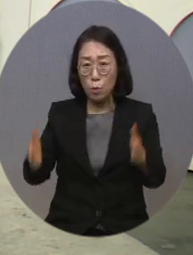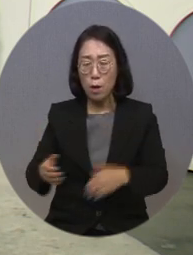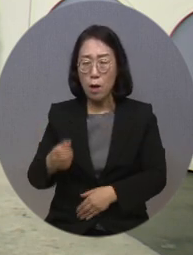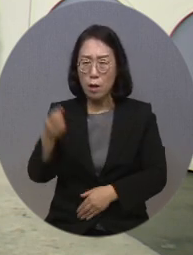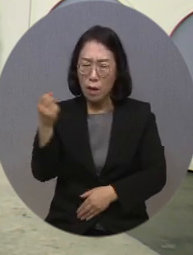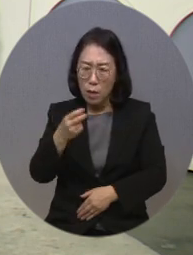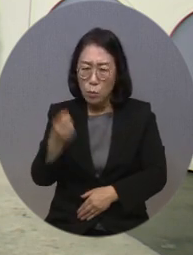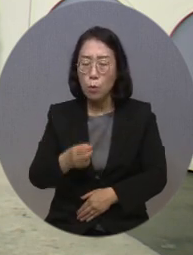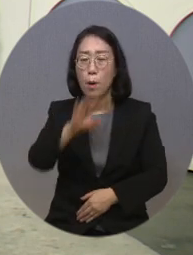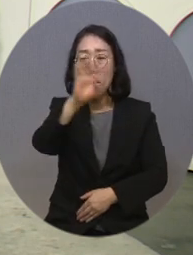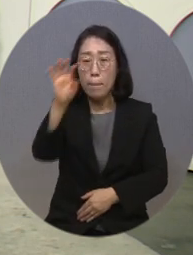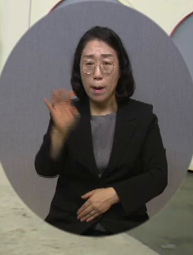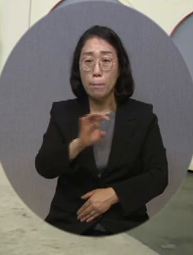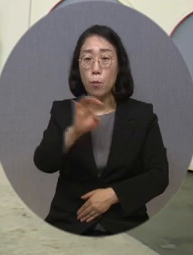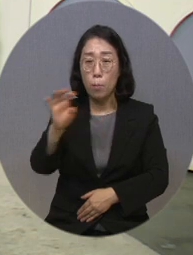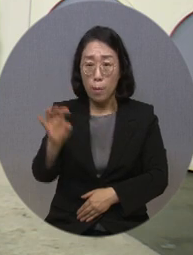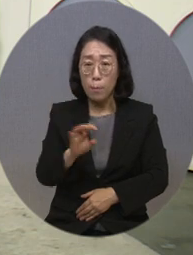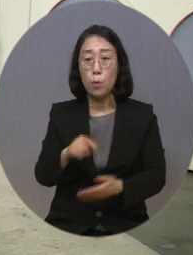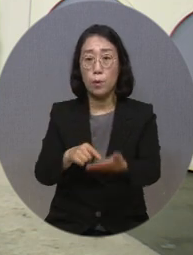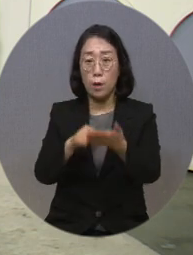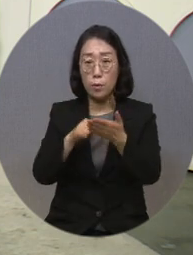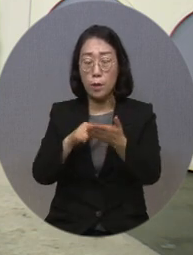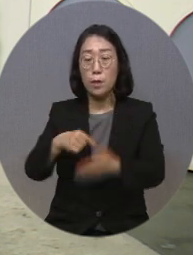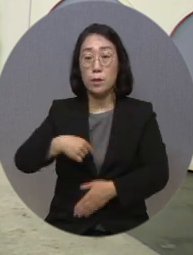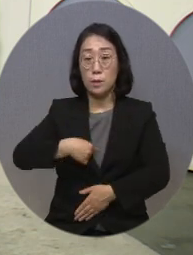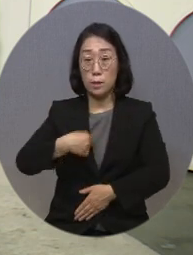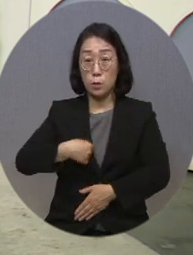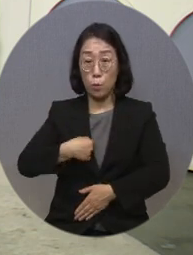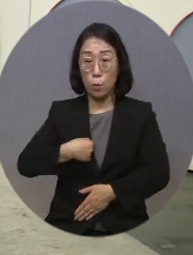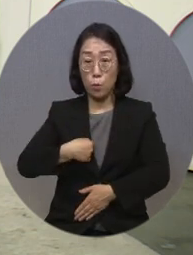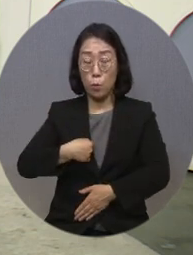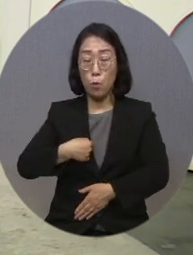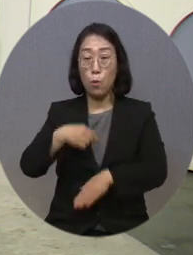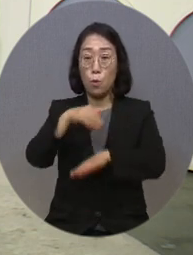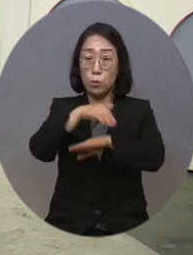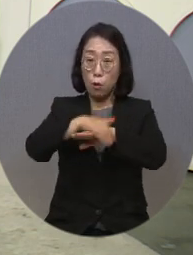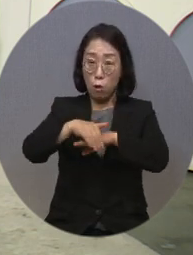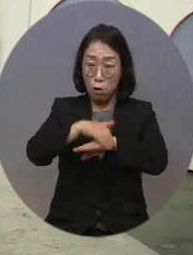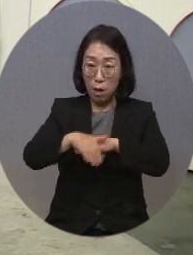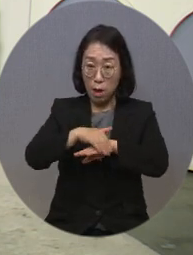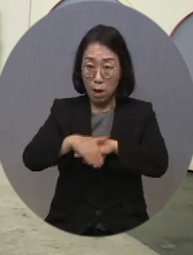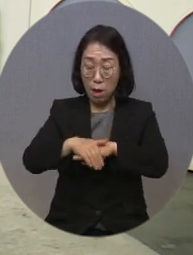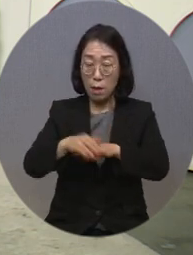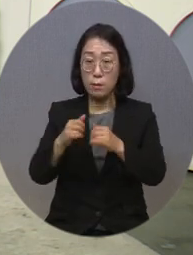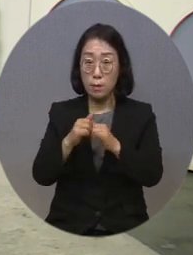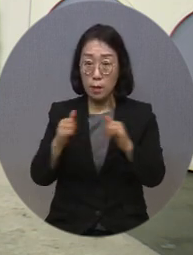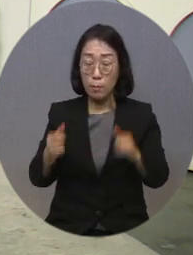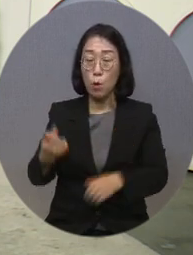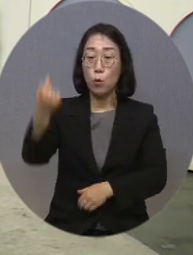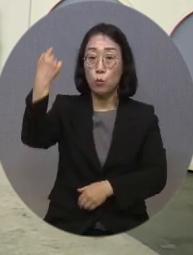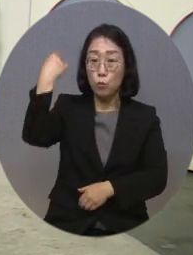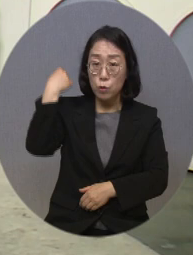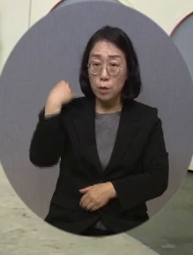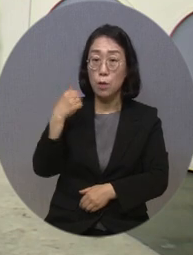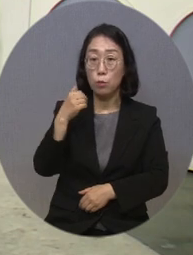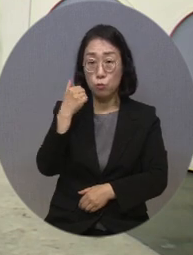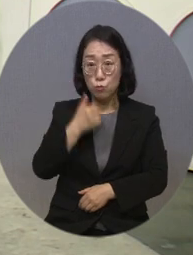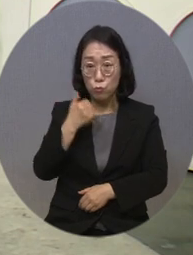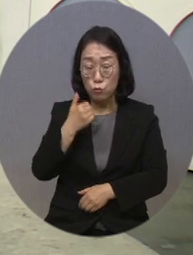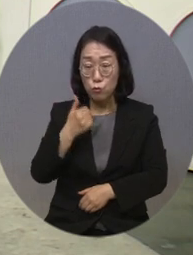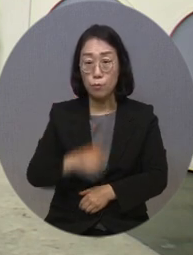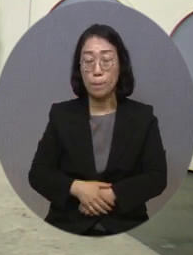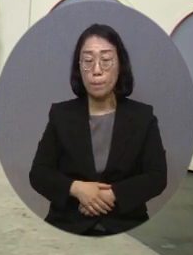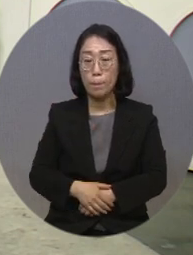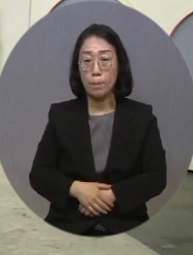이것은 그 스스로 설계자라고 얘기했던 사람이 그 뒤에는 윤